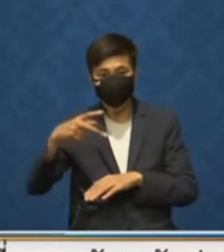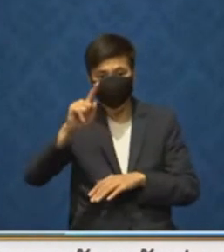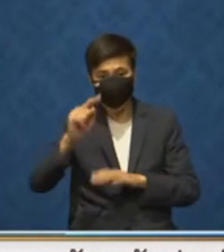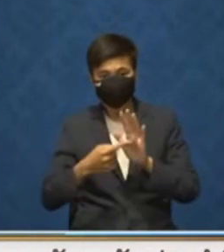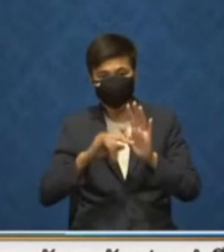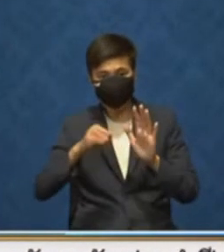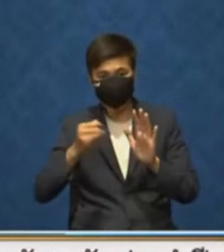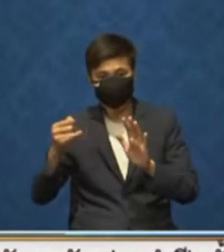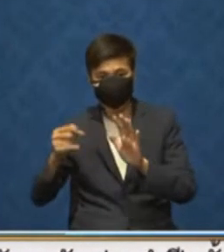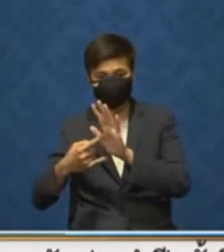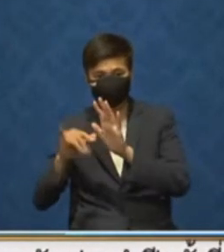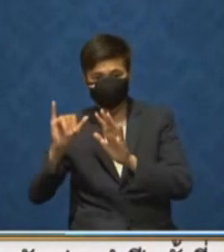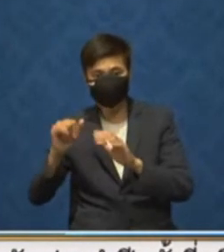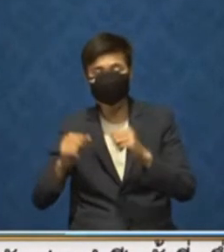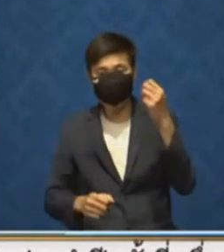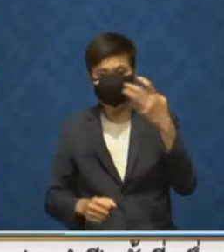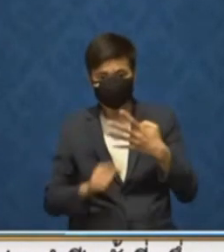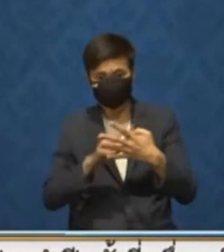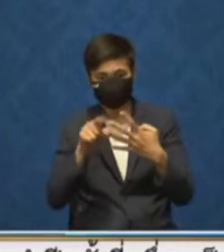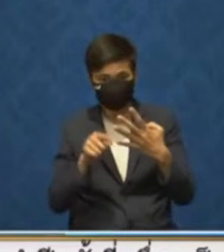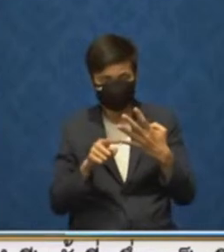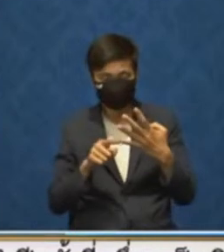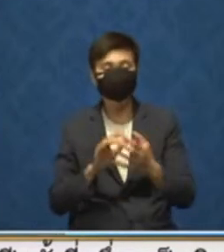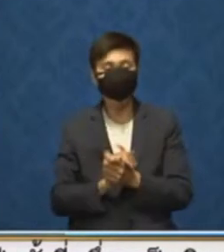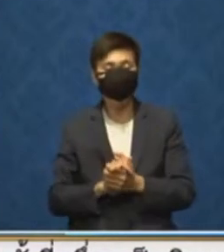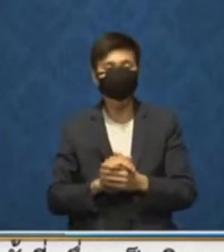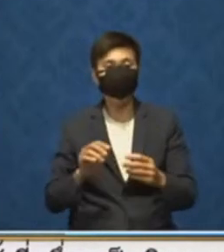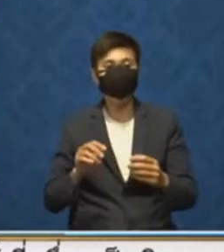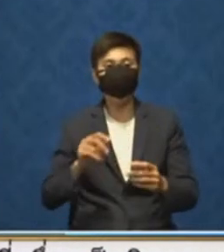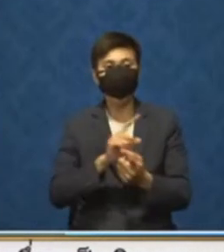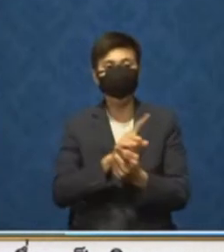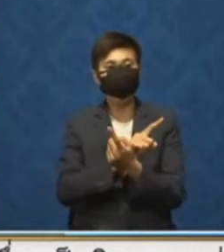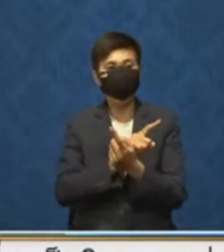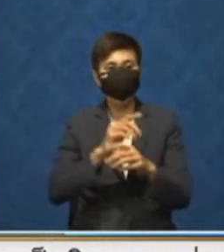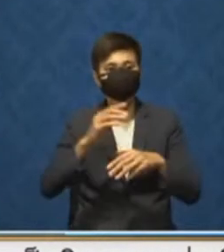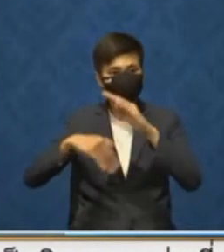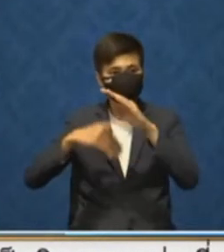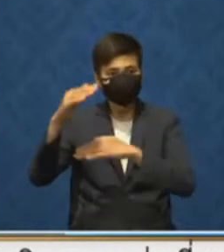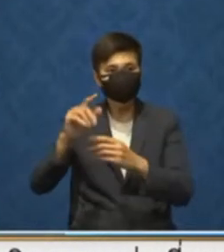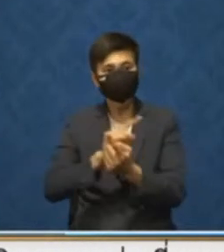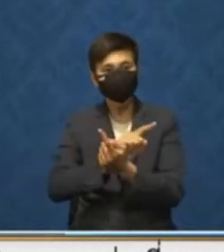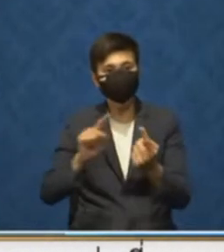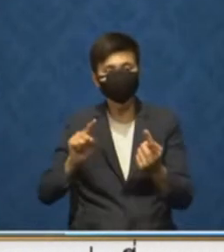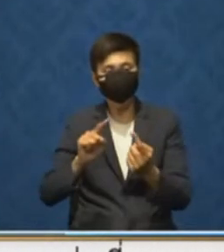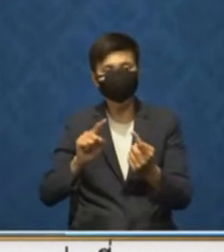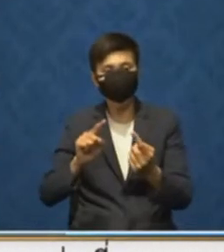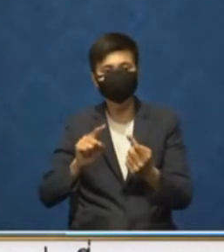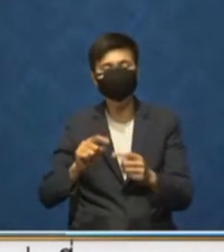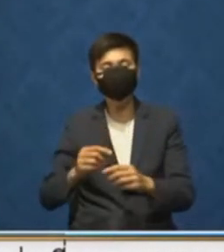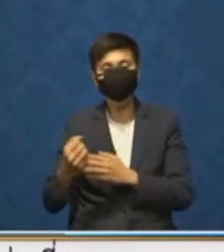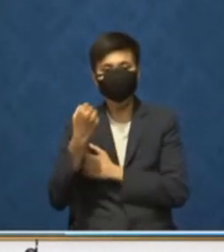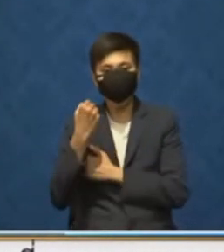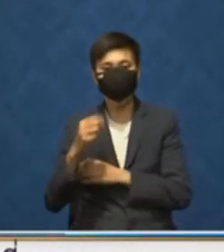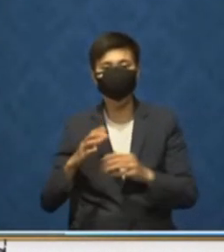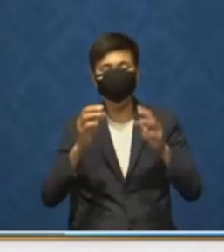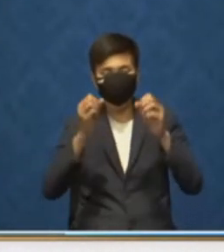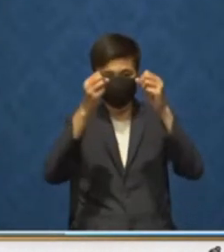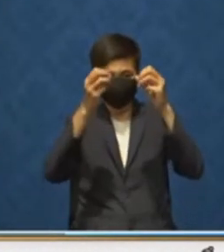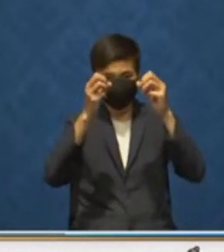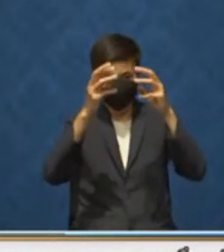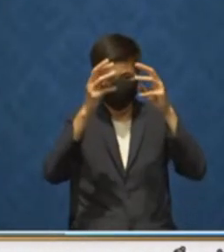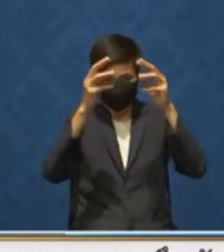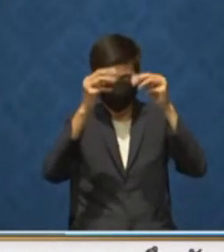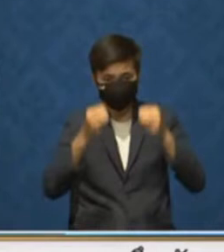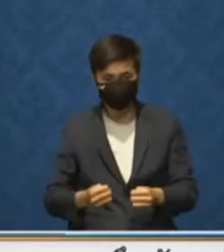เสือแล้วนะพัฒนาสังคมและความมั่นคงของมนุษย์จะต้องให้มีประชาชนมีปัจจัยสีนะครับ